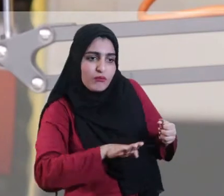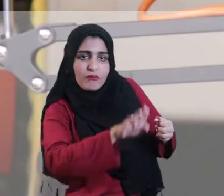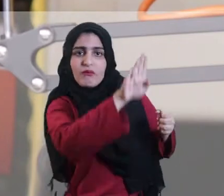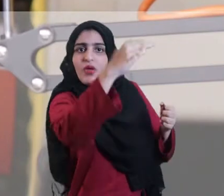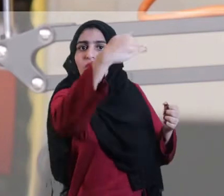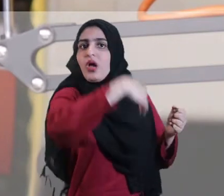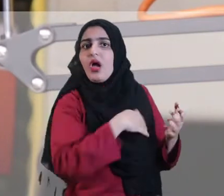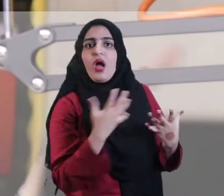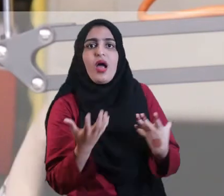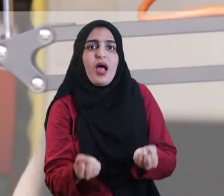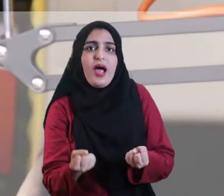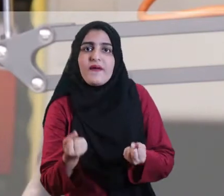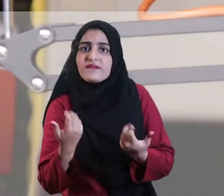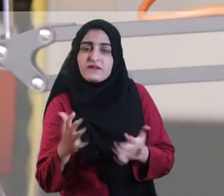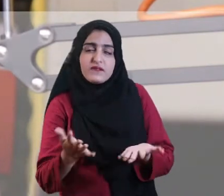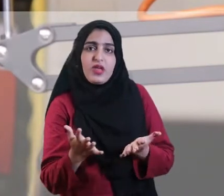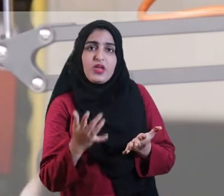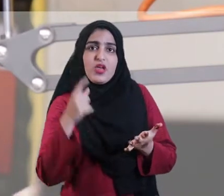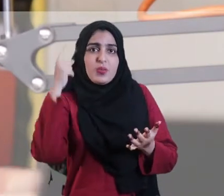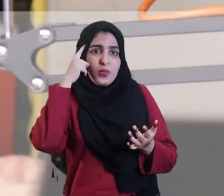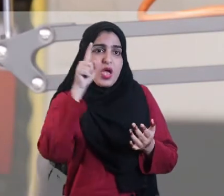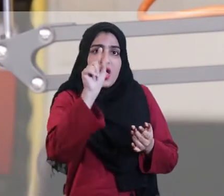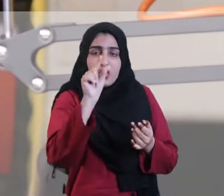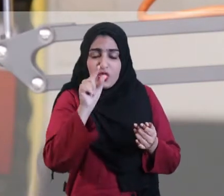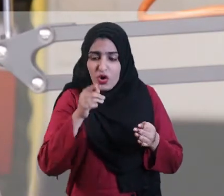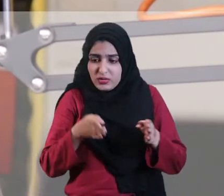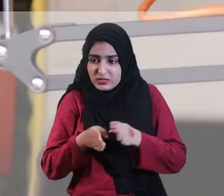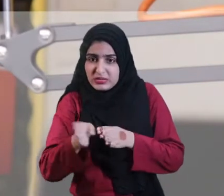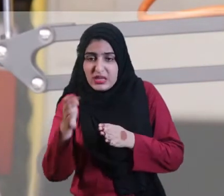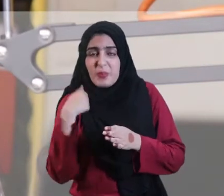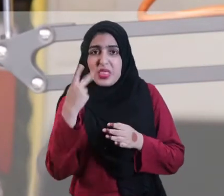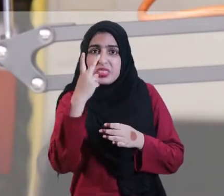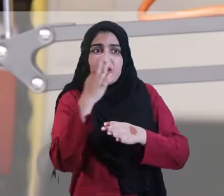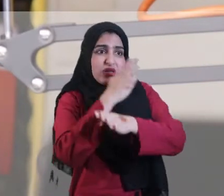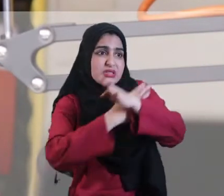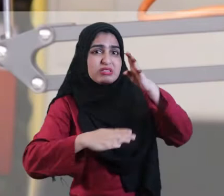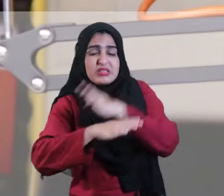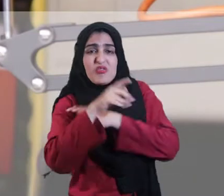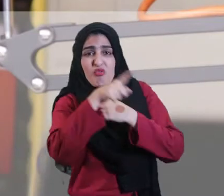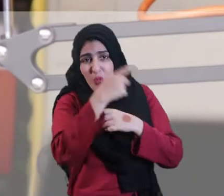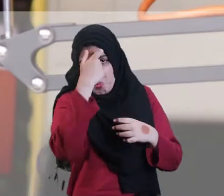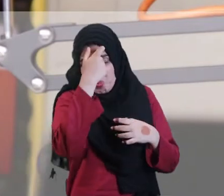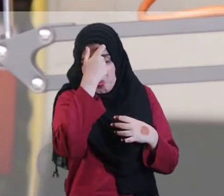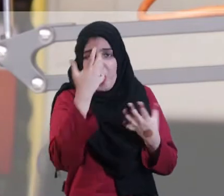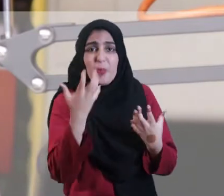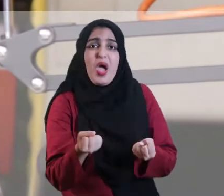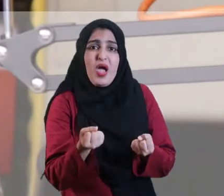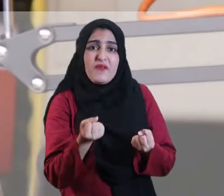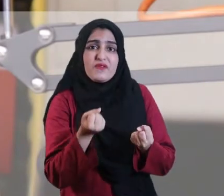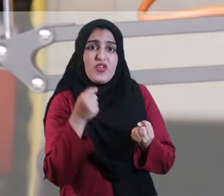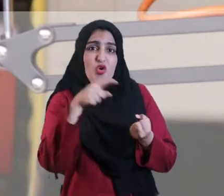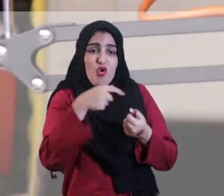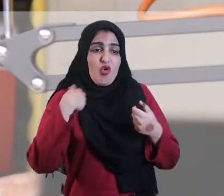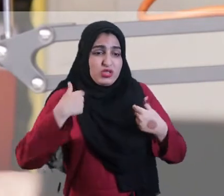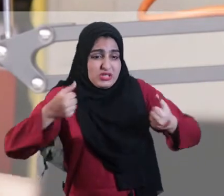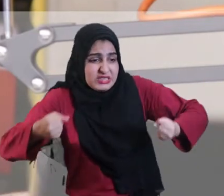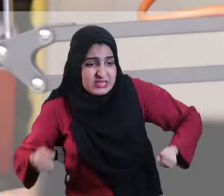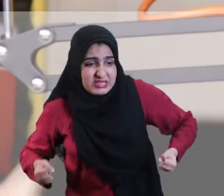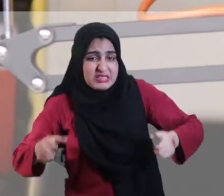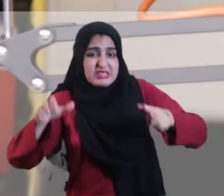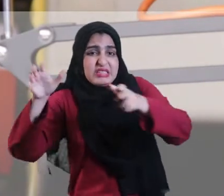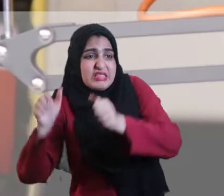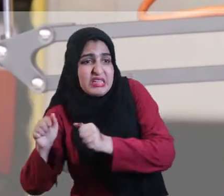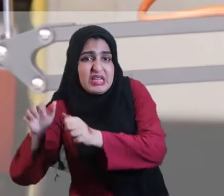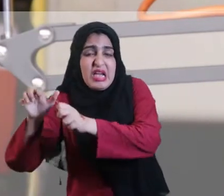दैट स्मॉल विलेज और जो दो सीटों की रोक के बीच में स जाती है अक्सर डिसेबल पेशंट को रिक्वेस्ट है वे खुद को